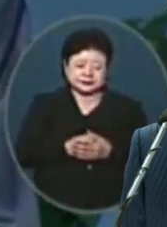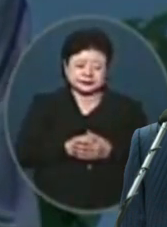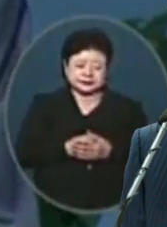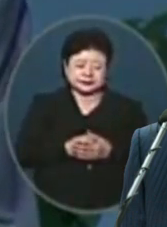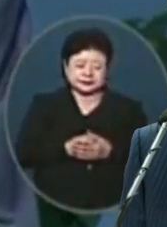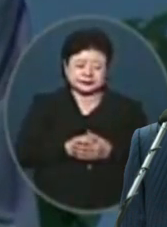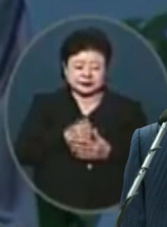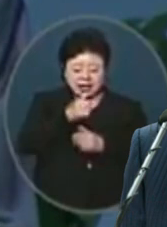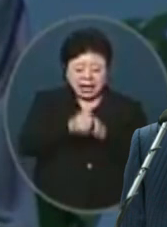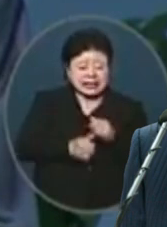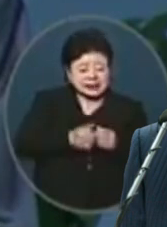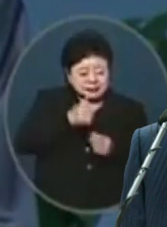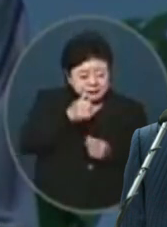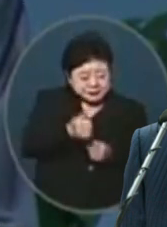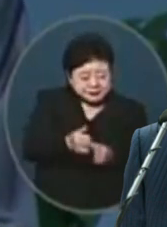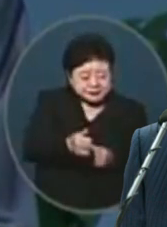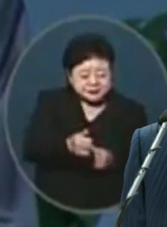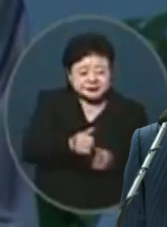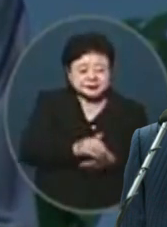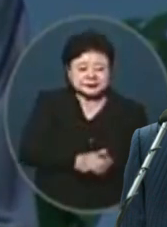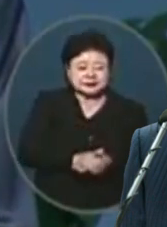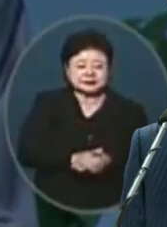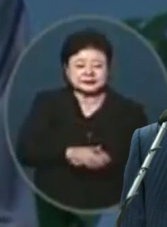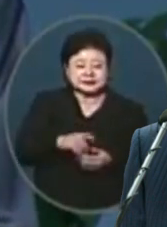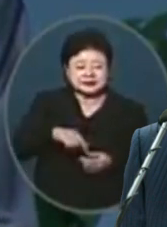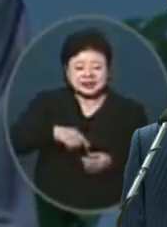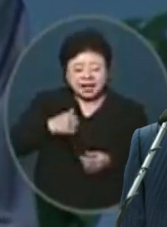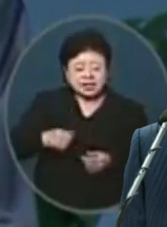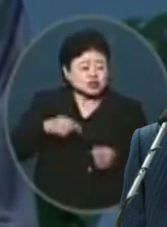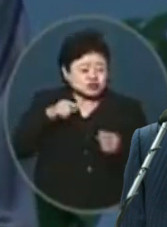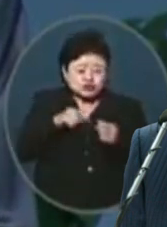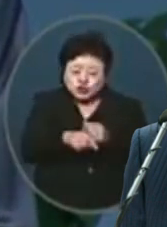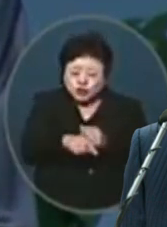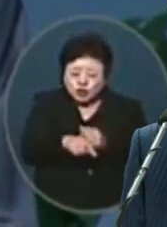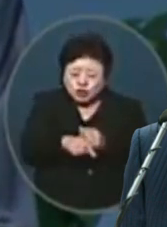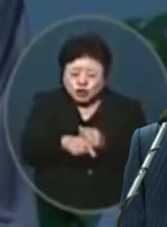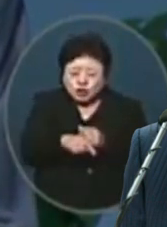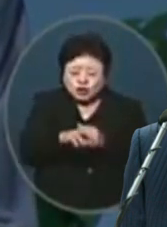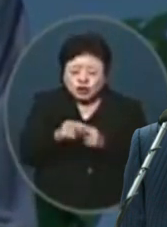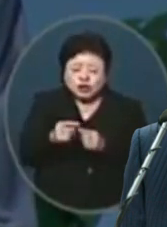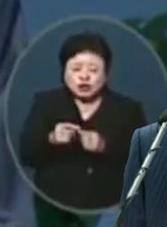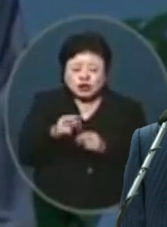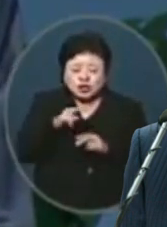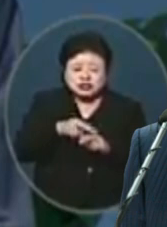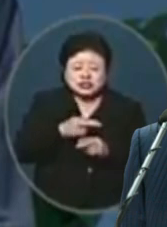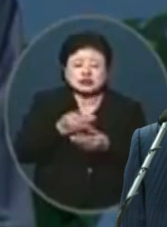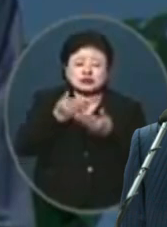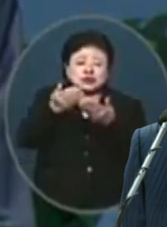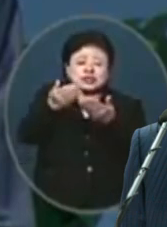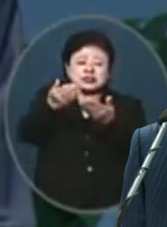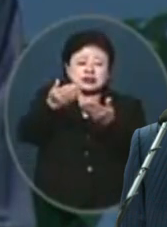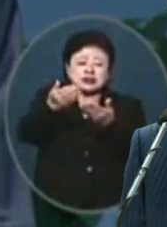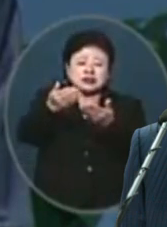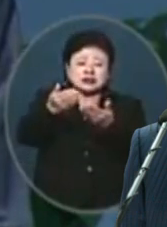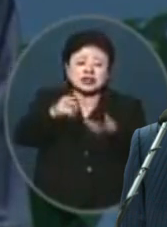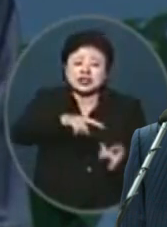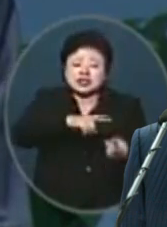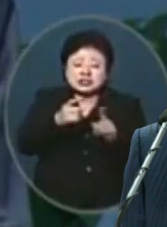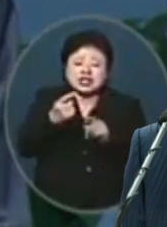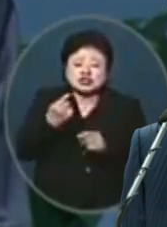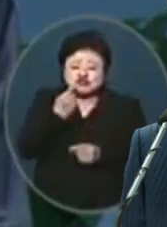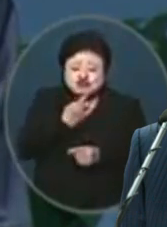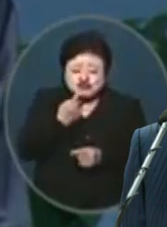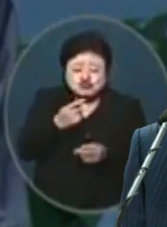그는 하나님이 자기 아들을 죽여도 잿더미 속에서 살려줄